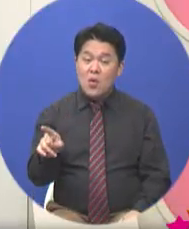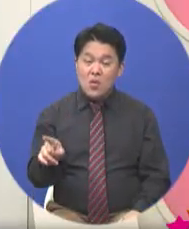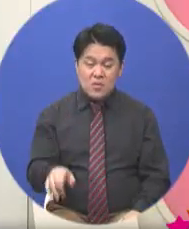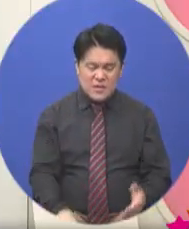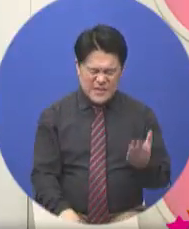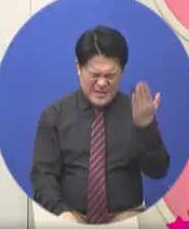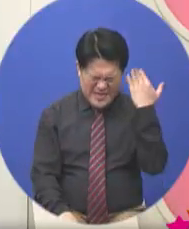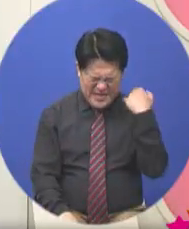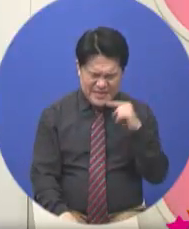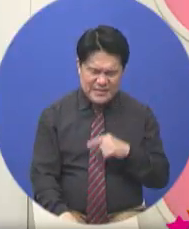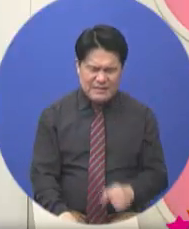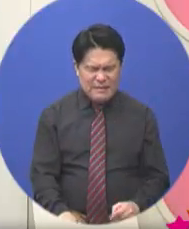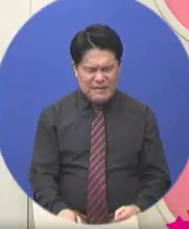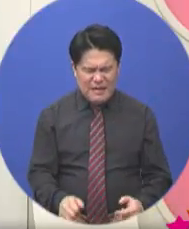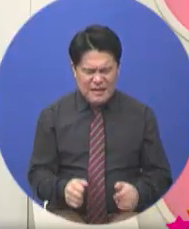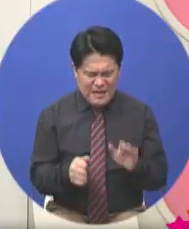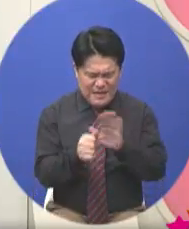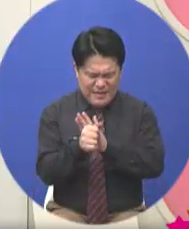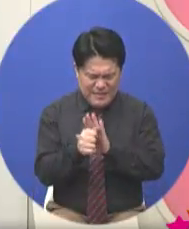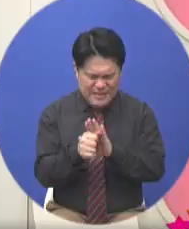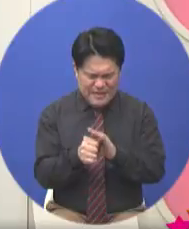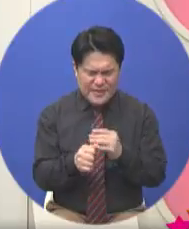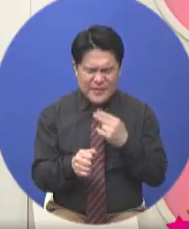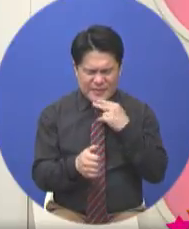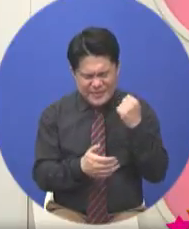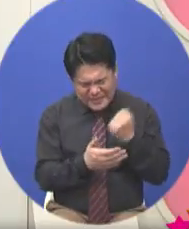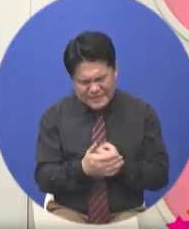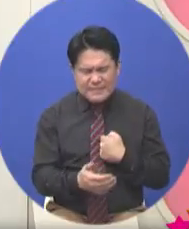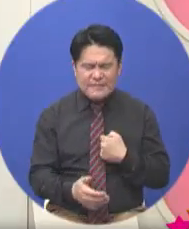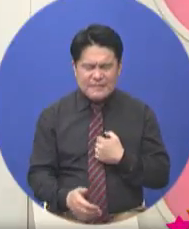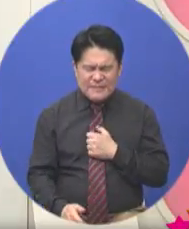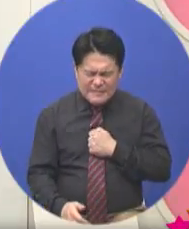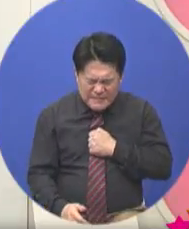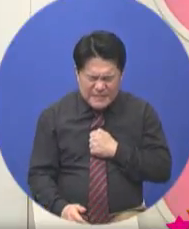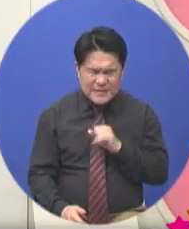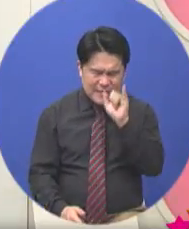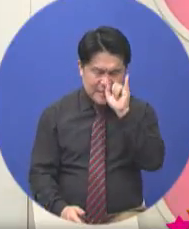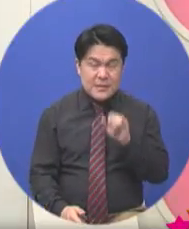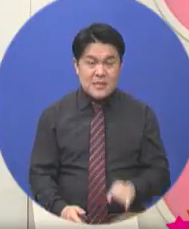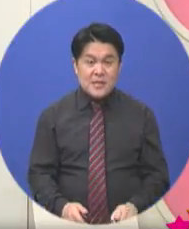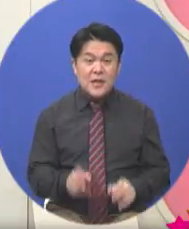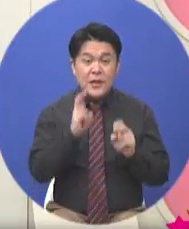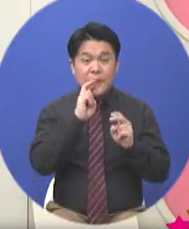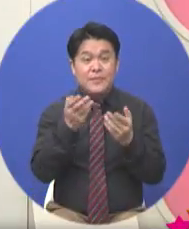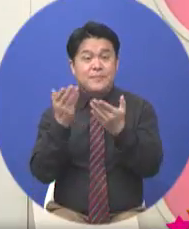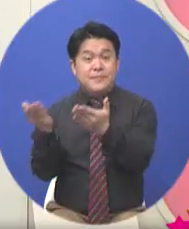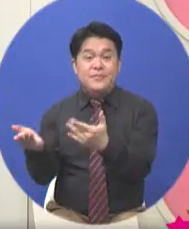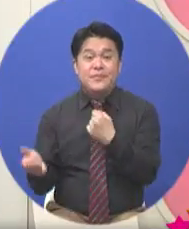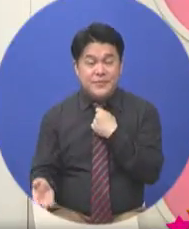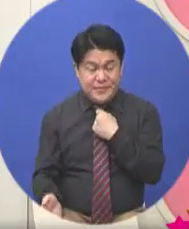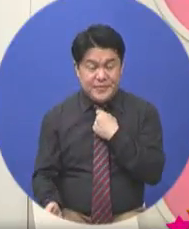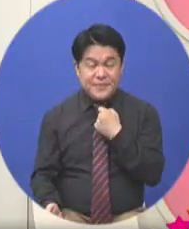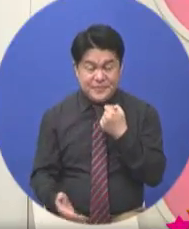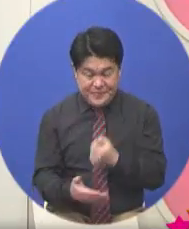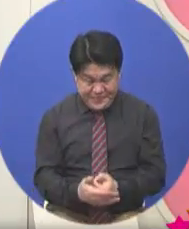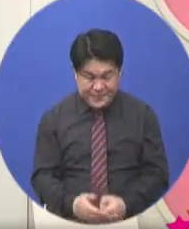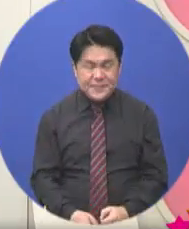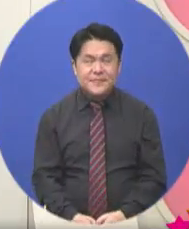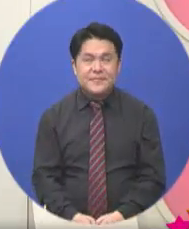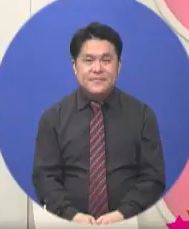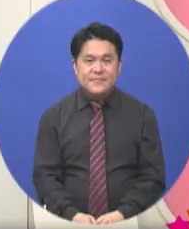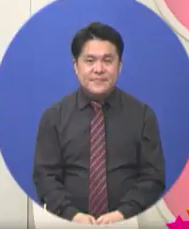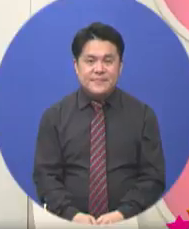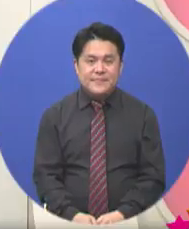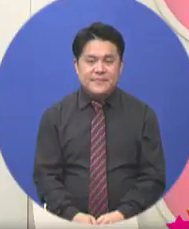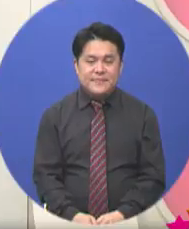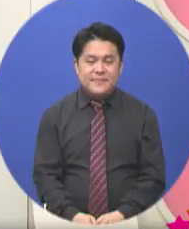당시에 참 못해준 게 한이 돼가지고 네. 부모님한테 이 노래를 바치고 싶어서 아 그래